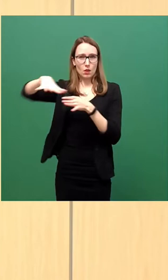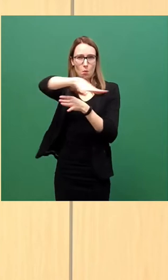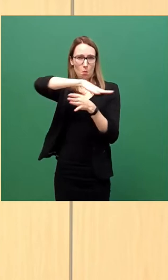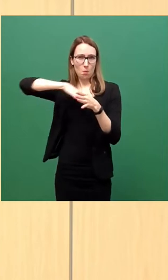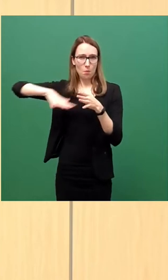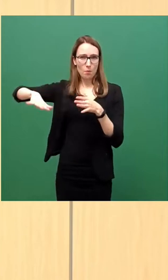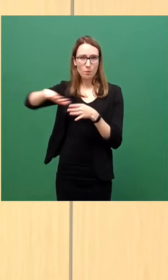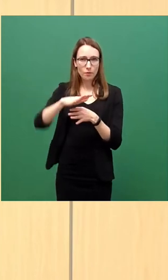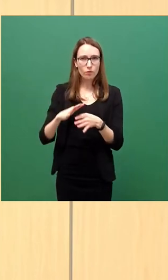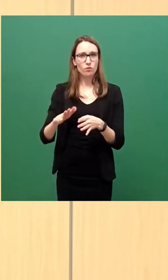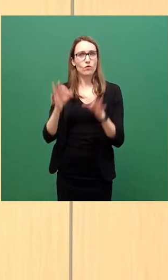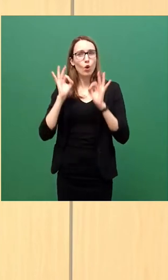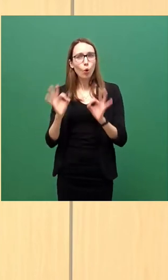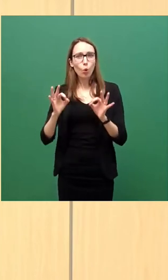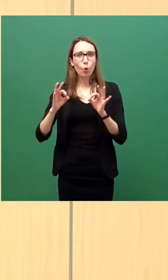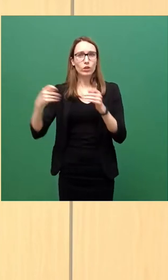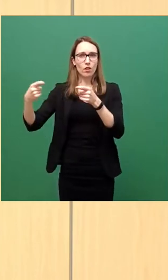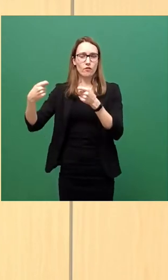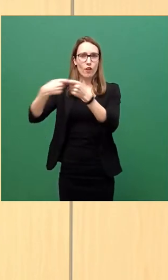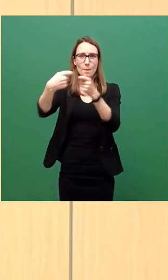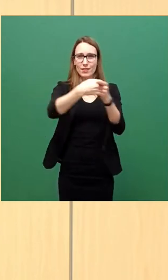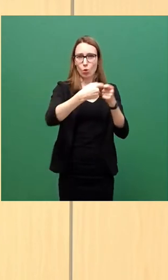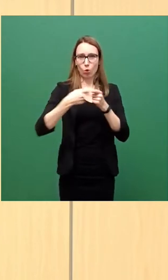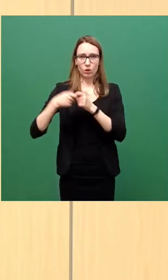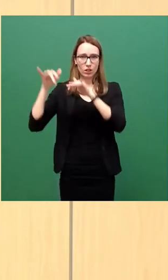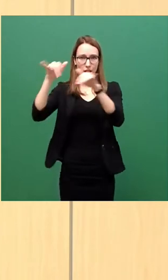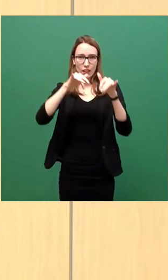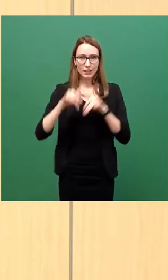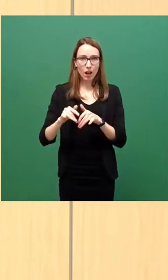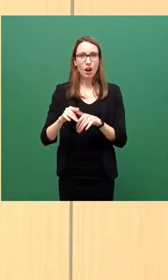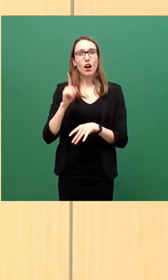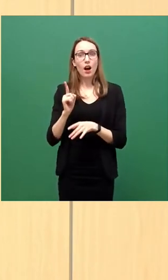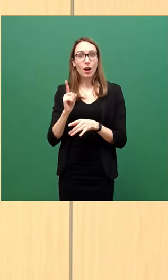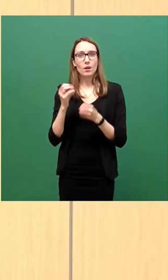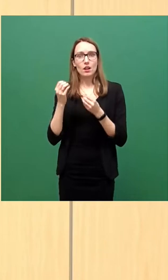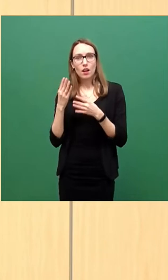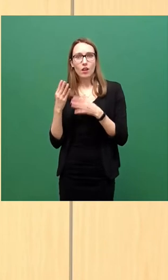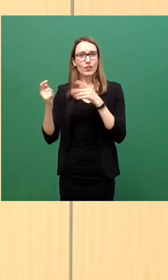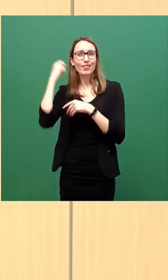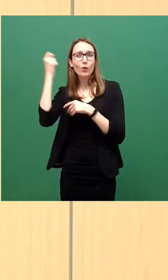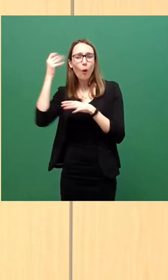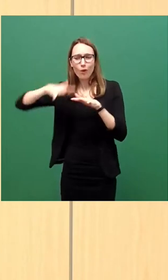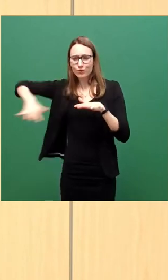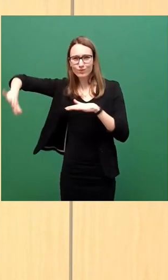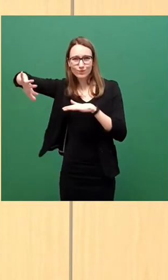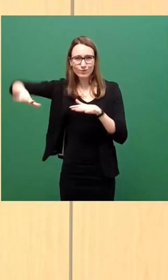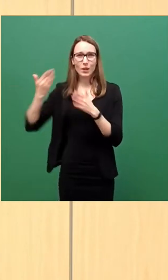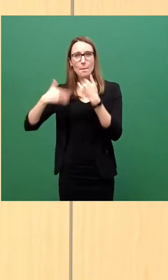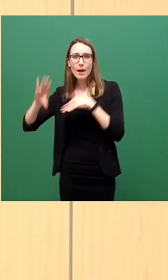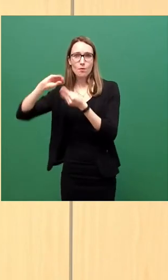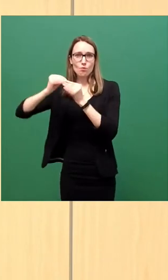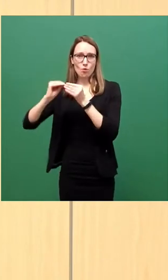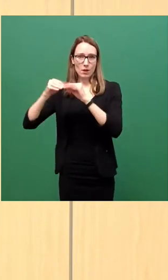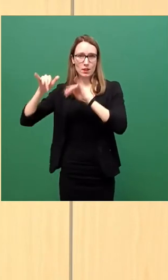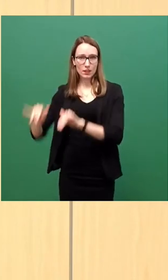gute ÖPNV-Anbindung vorhanden ist. Defizite liegen in der Anbindung der Ortschaften vor. Und dort kann man durch